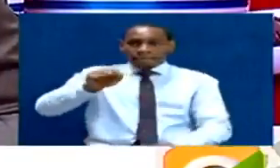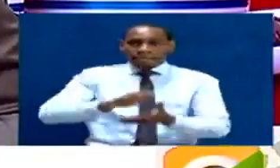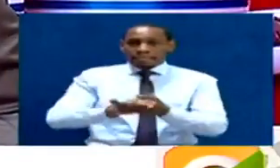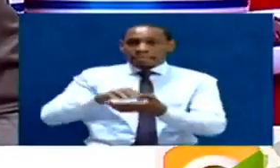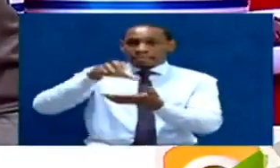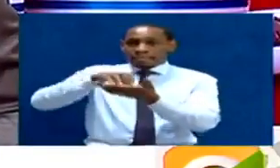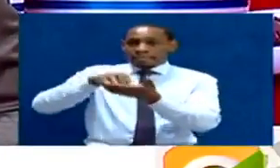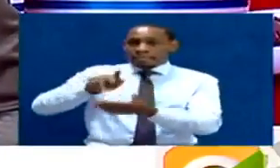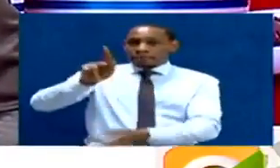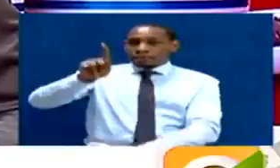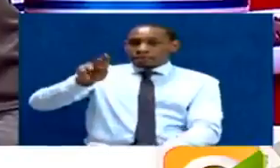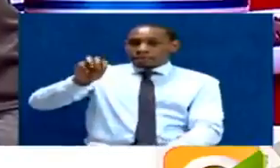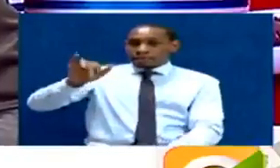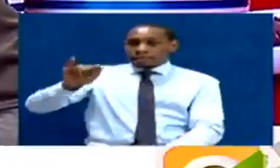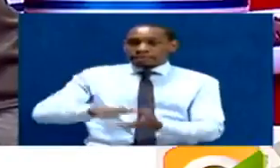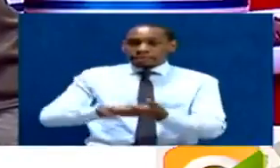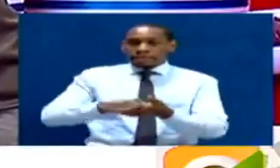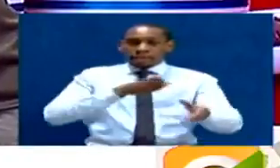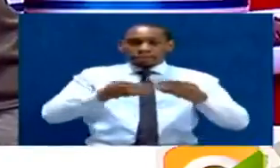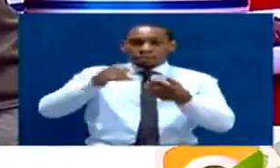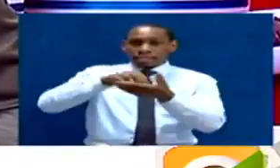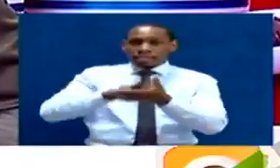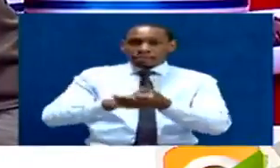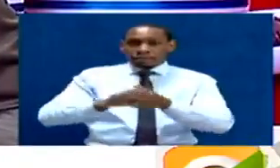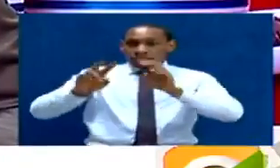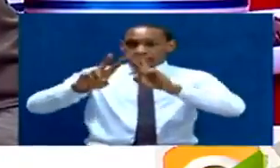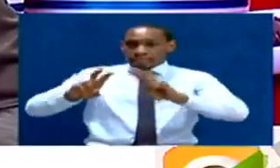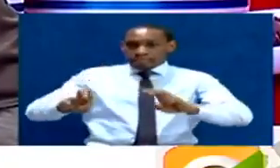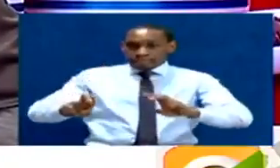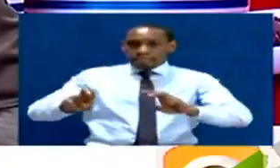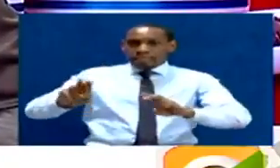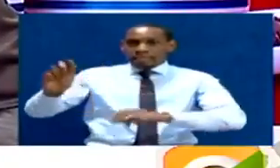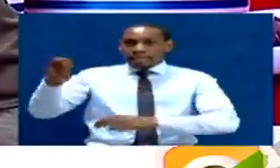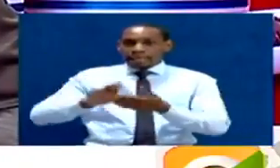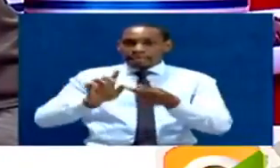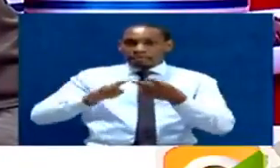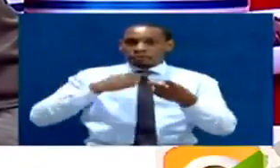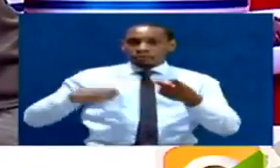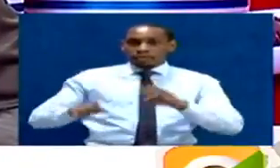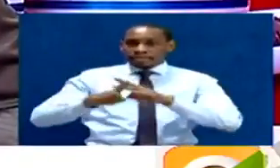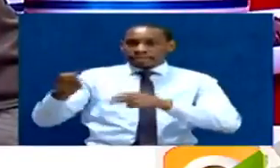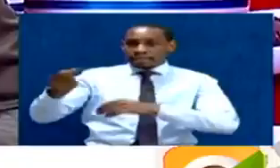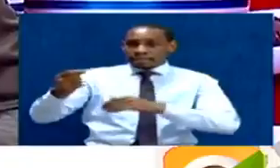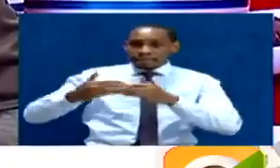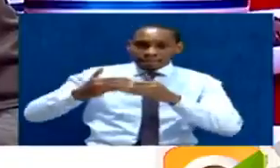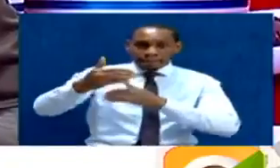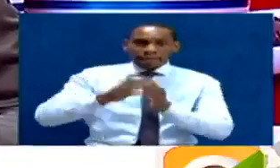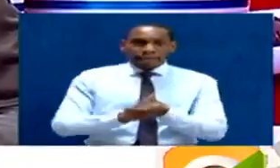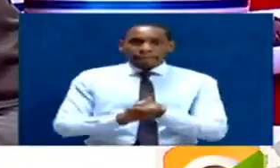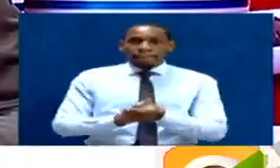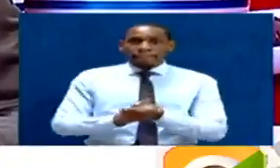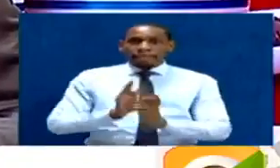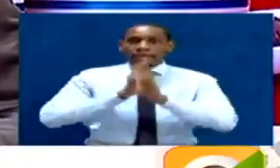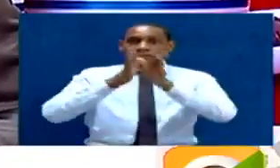Katika kituo cha Kemri, kaunti ya Busia, utafiti wa chanjo hizo kutoka Kenya na Uchina zitaanza katika miezi michache ijayo.